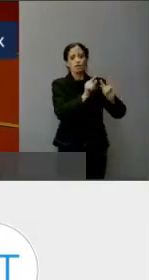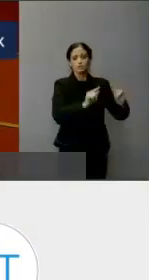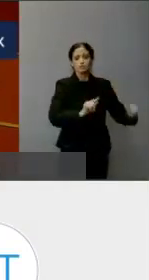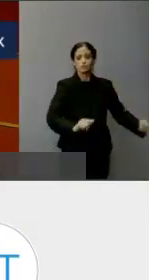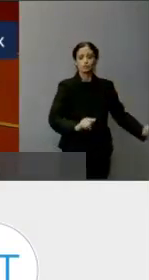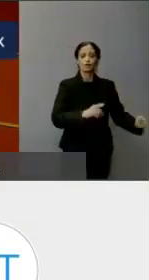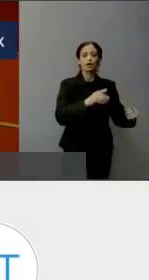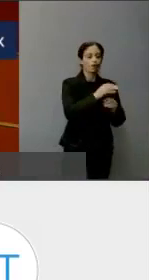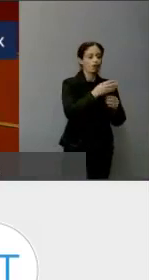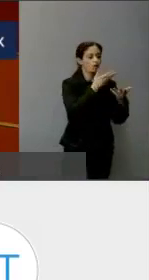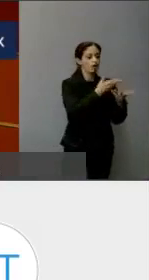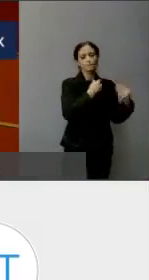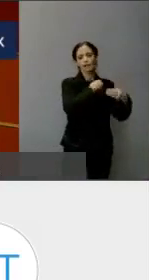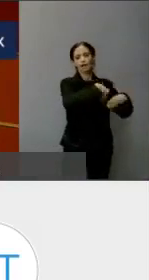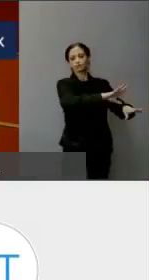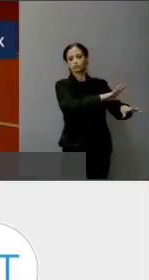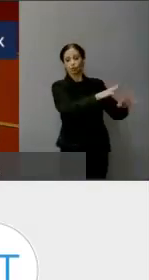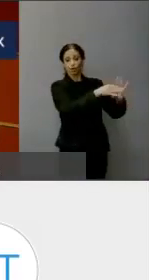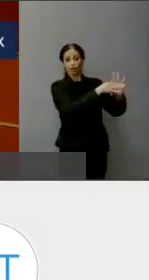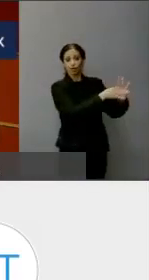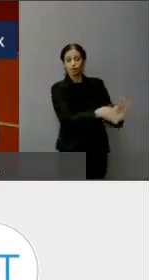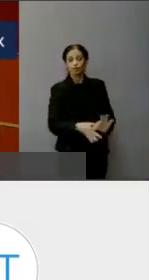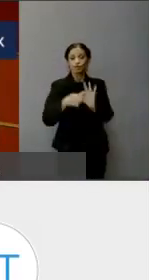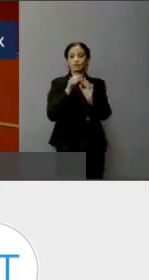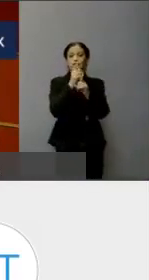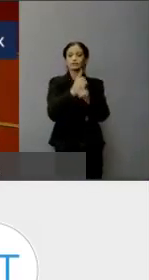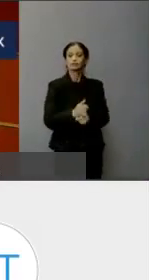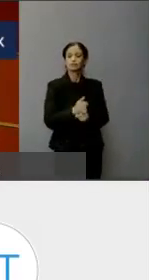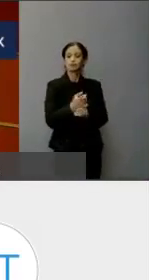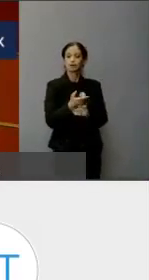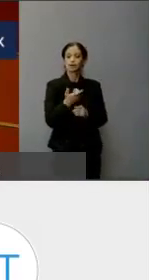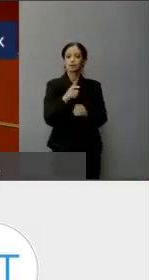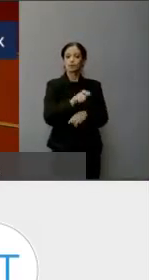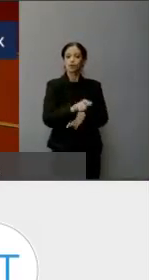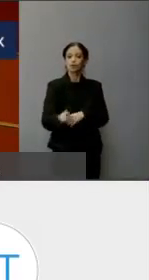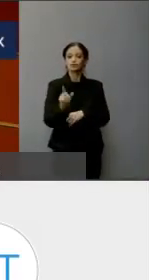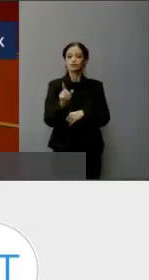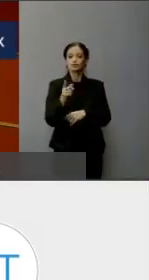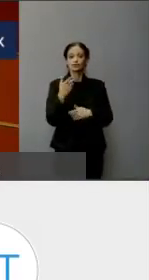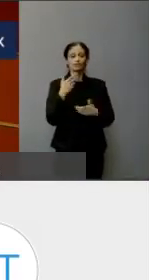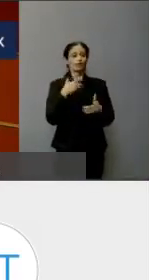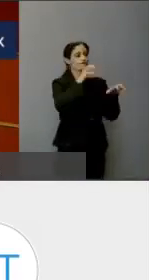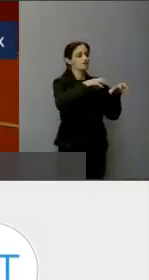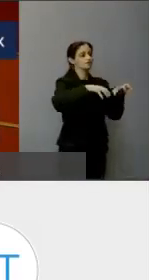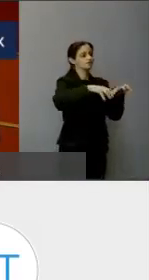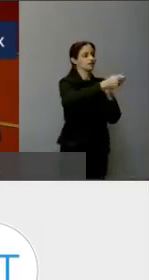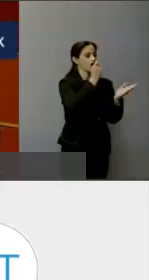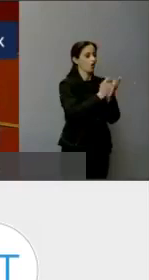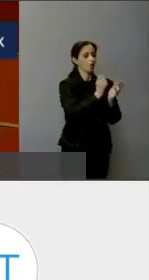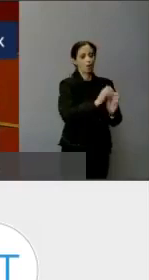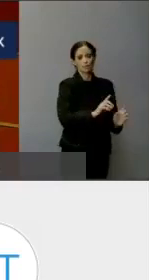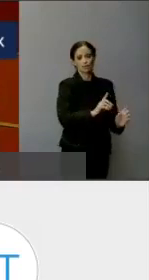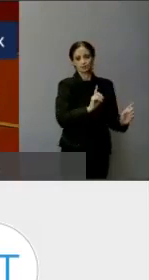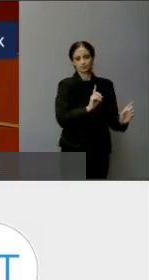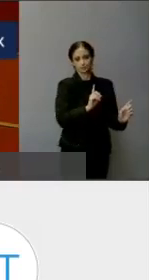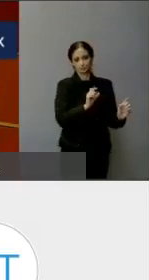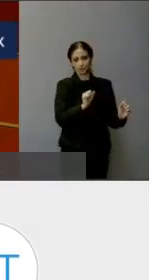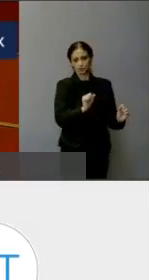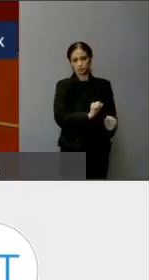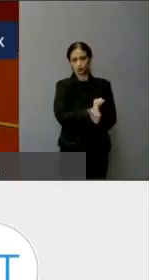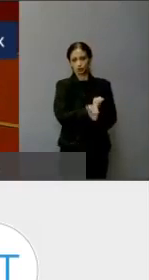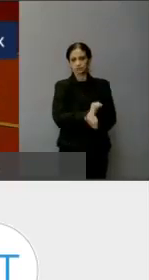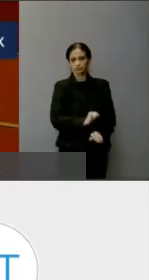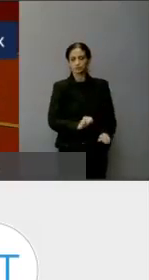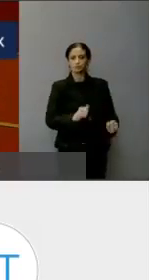abbandono del territorio agricolo di però dipendono dal fatto che lì non si possono costruire villette è questo quello che ci dice oggi la giunta